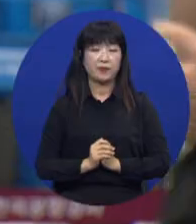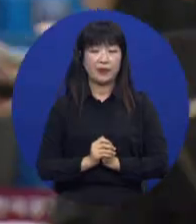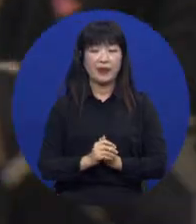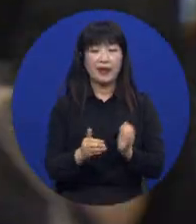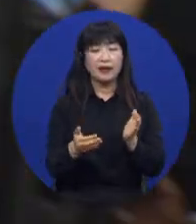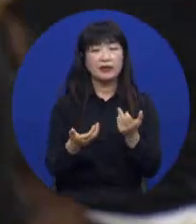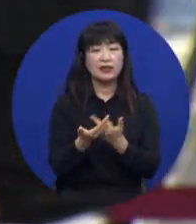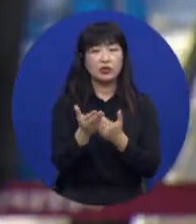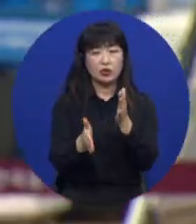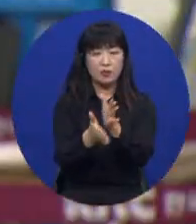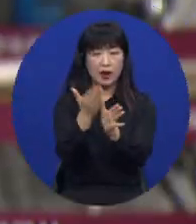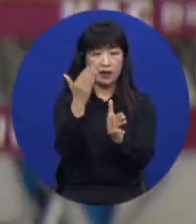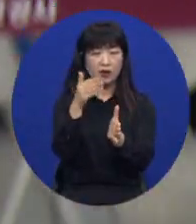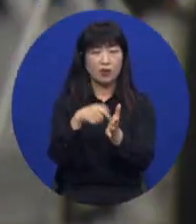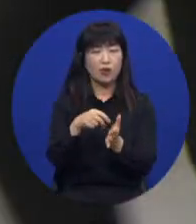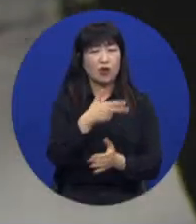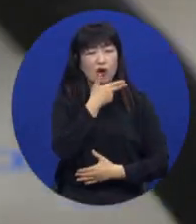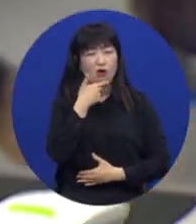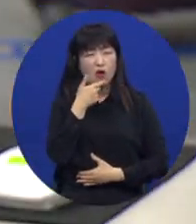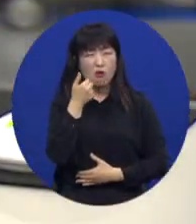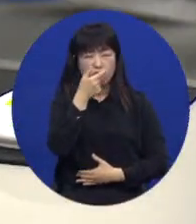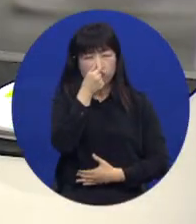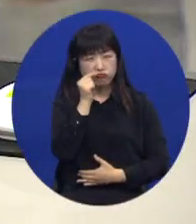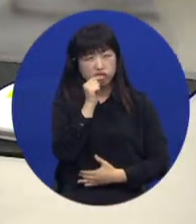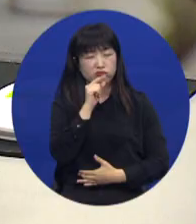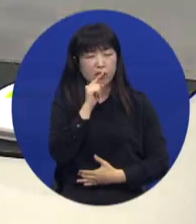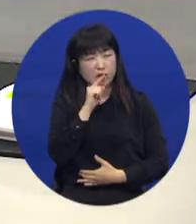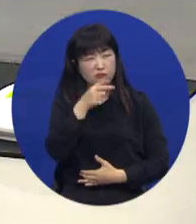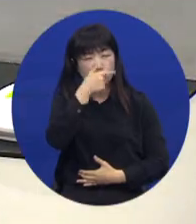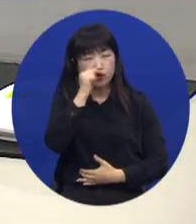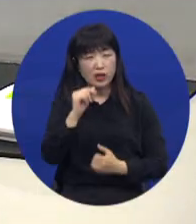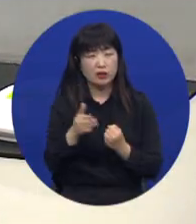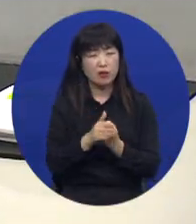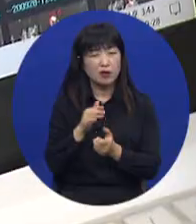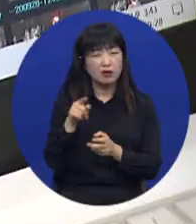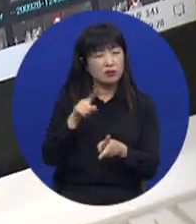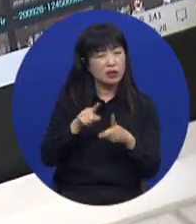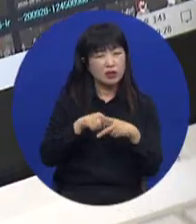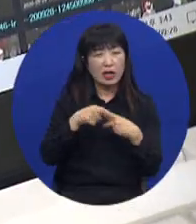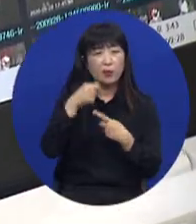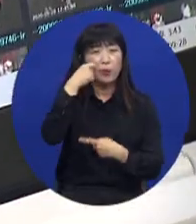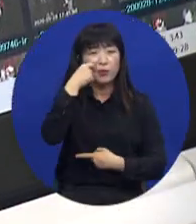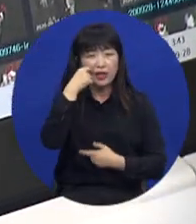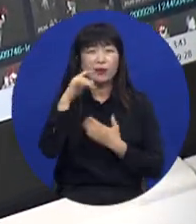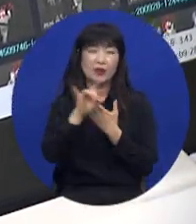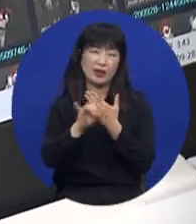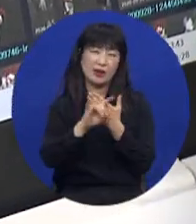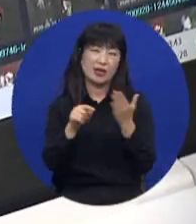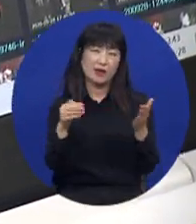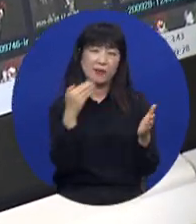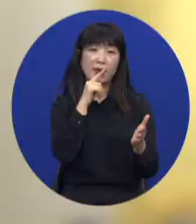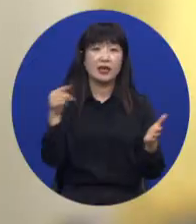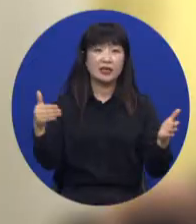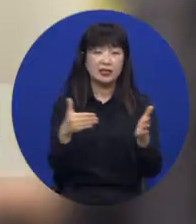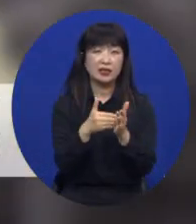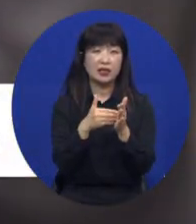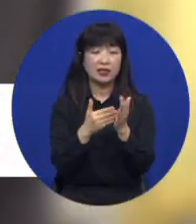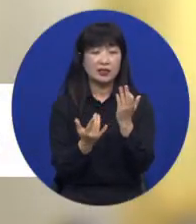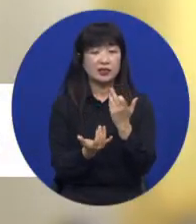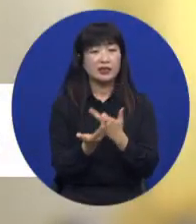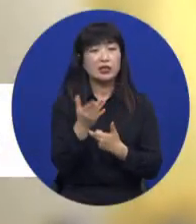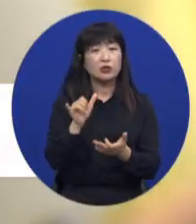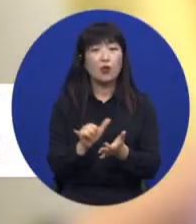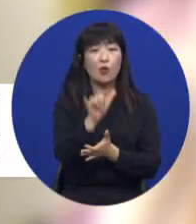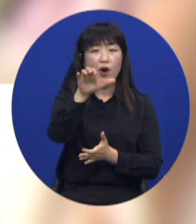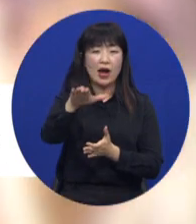방역당국은 A씨가 영어가 서툴러 진단검사 안내를 제대로 이해하지 못해 벌어진 일이라고 해명했습니다. 제주공항